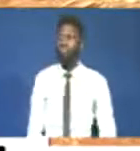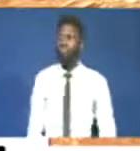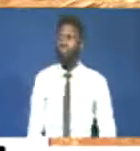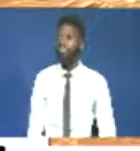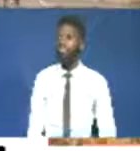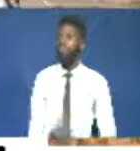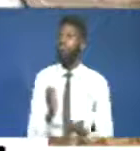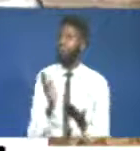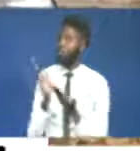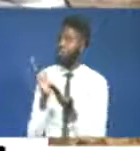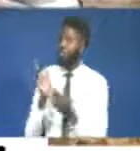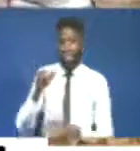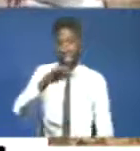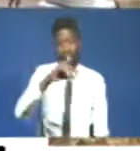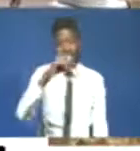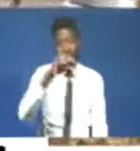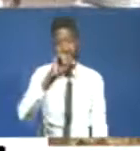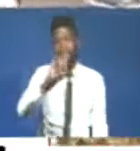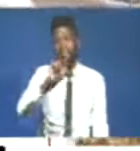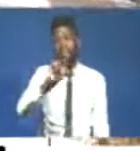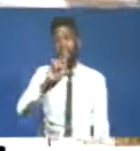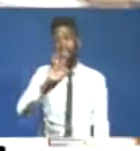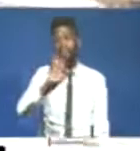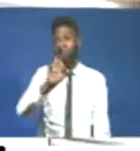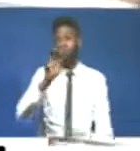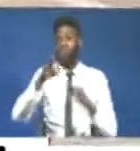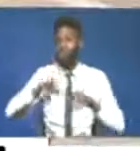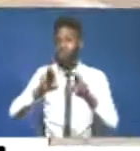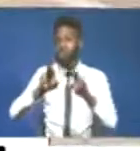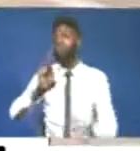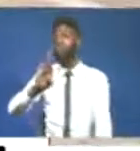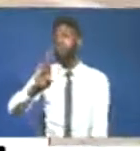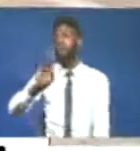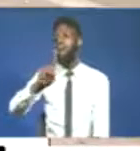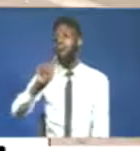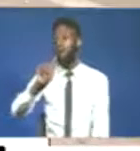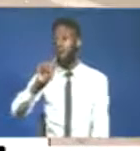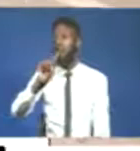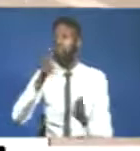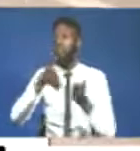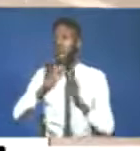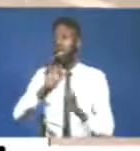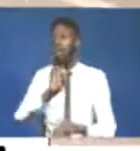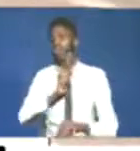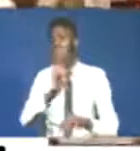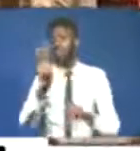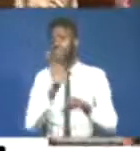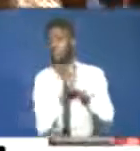Katika sehemu ya Gitaru kuelekea Ruaka kwenye barabara ya Western Bypass, watu sita walipoteza maisha